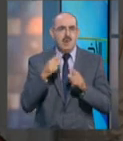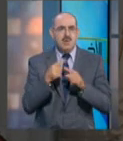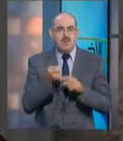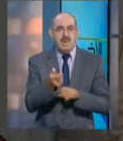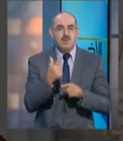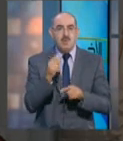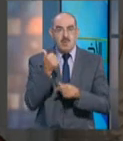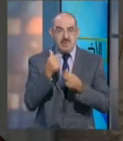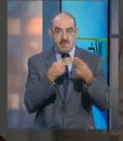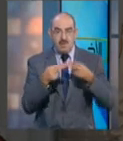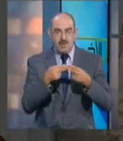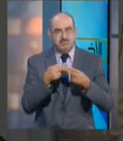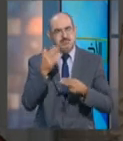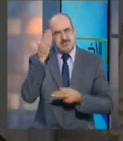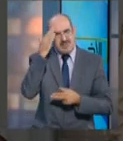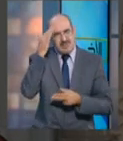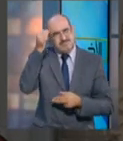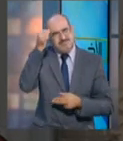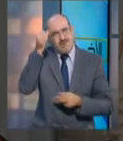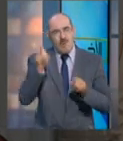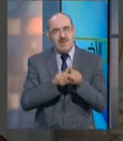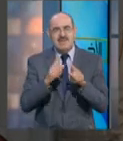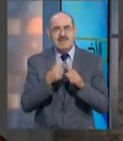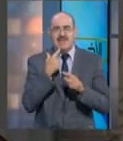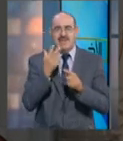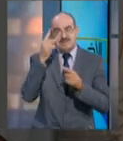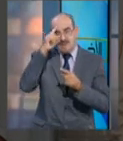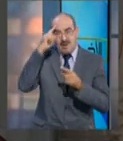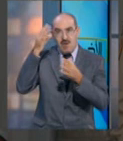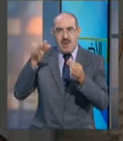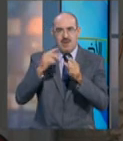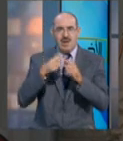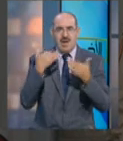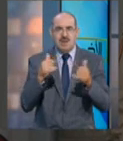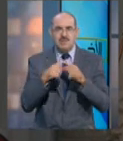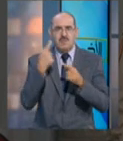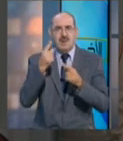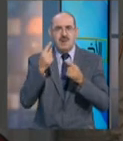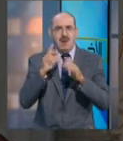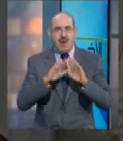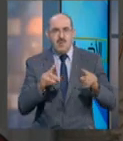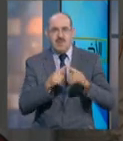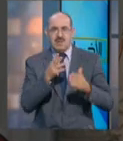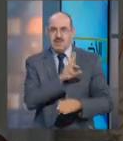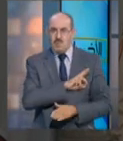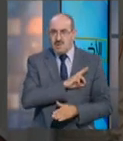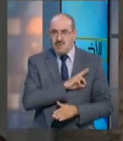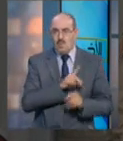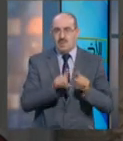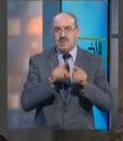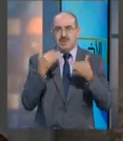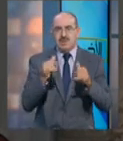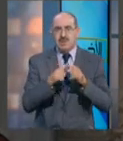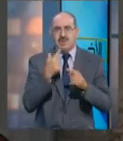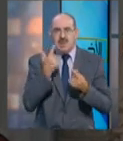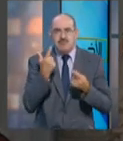المجيدة، ونتمنى للجزائر الأمن والأمان والاستقرار والازدهار. الجزائر